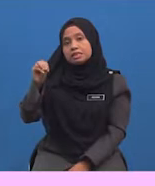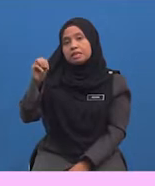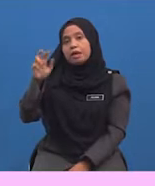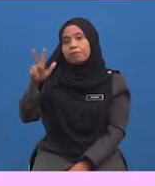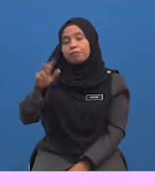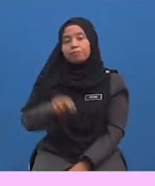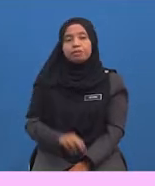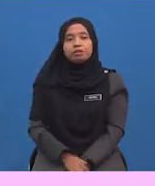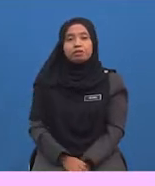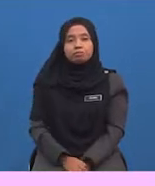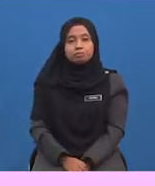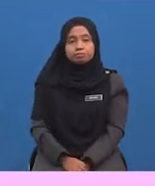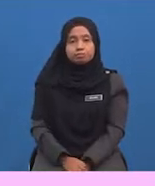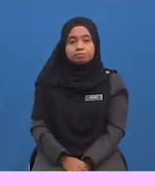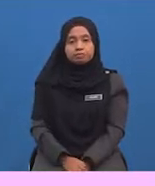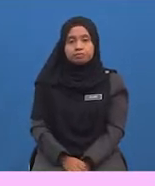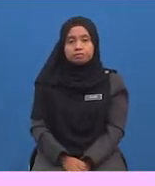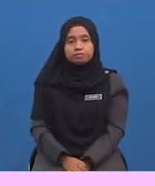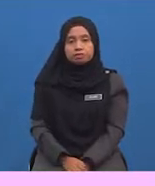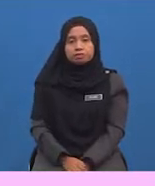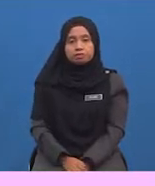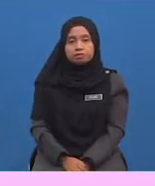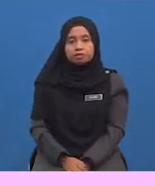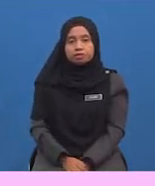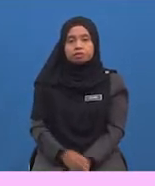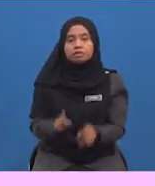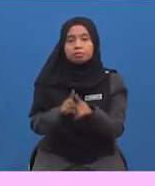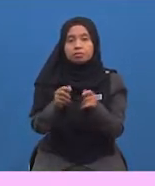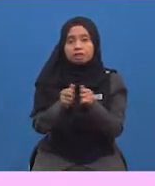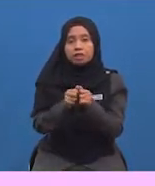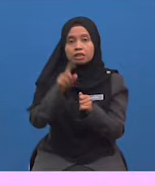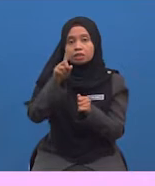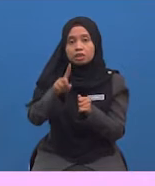144.5 sentimeter padu, iaitu sama dengan